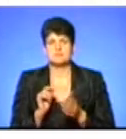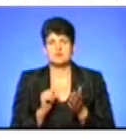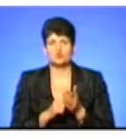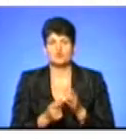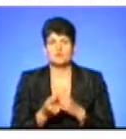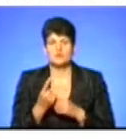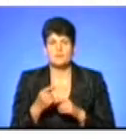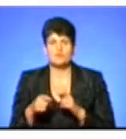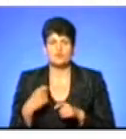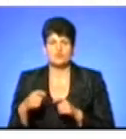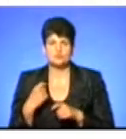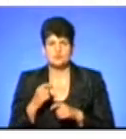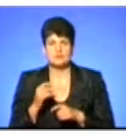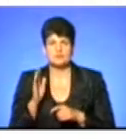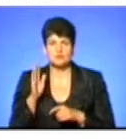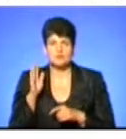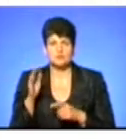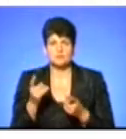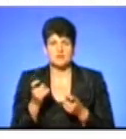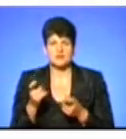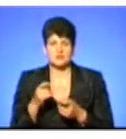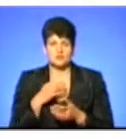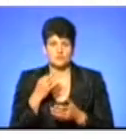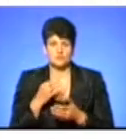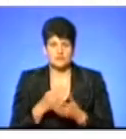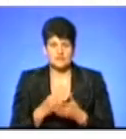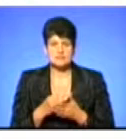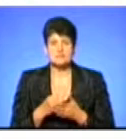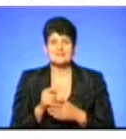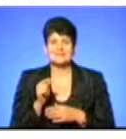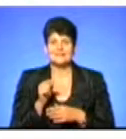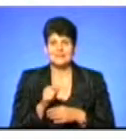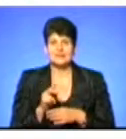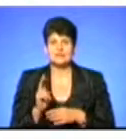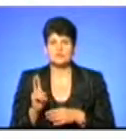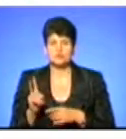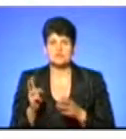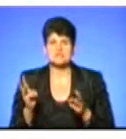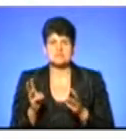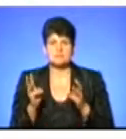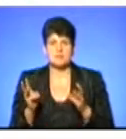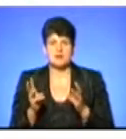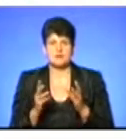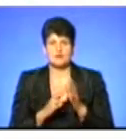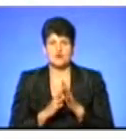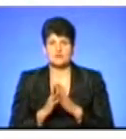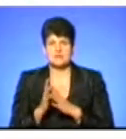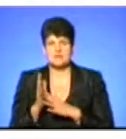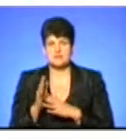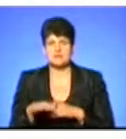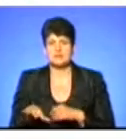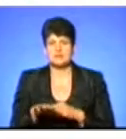порушників та їх подальшого притягнення до відповідальності, власне, тих, хто спалює рослинність на